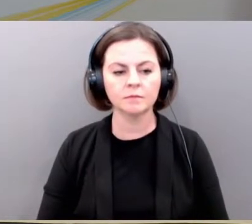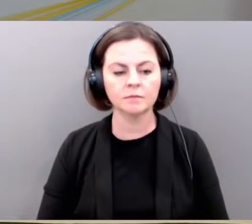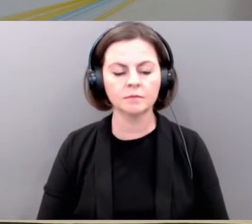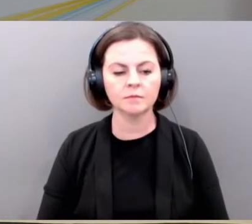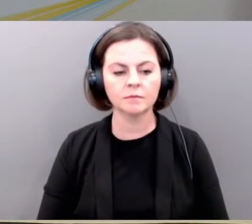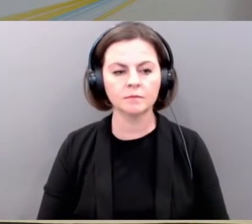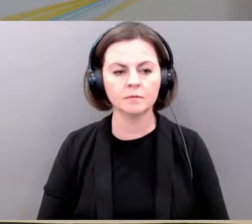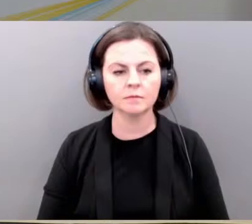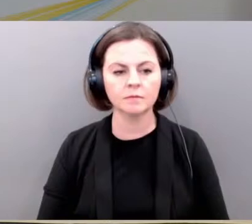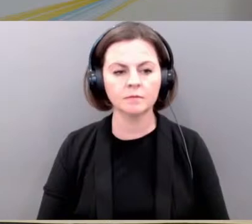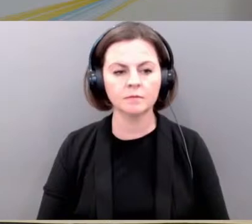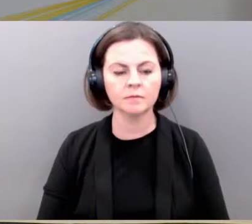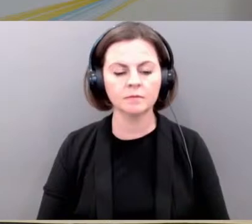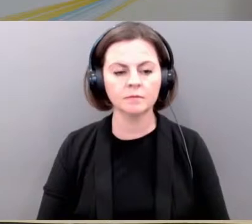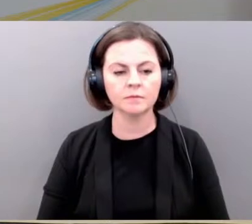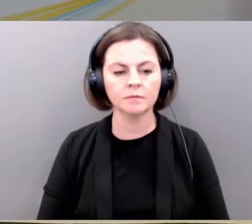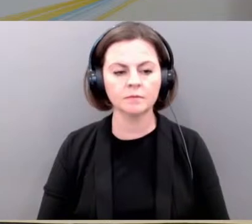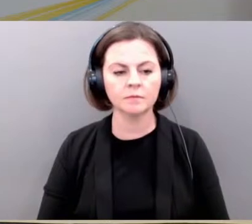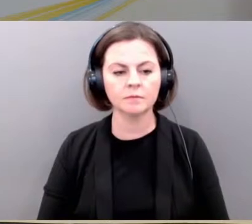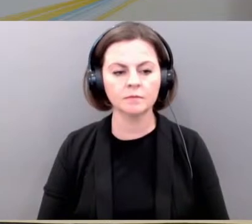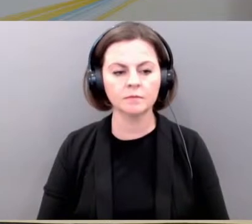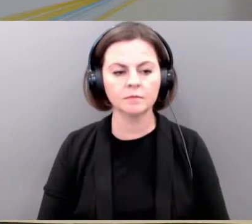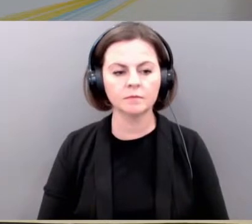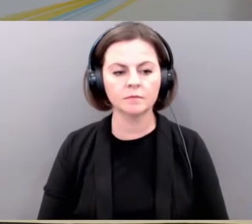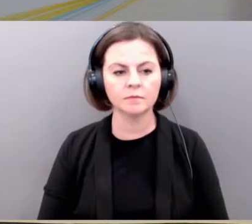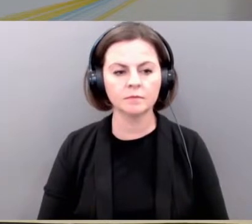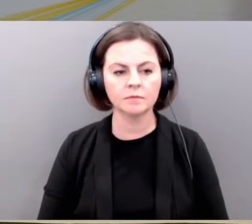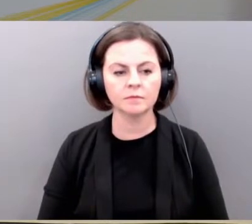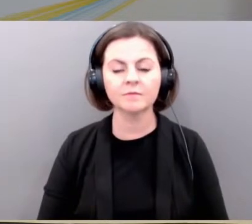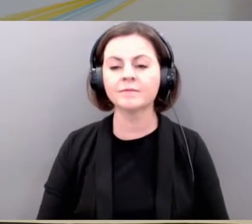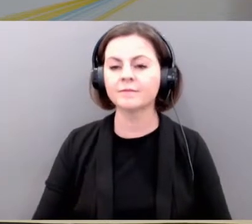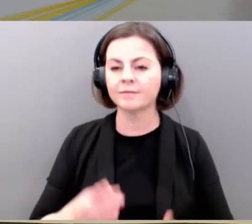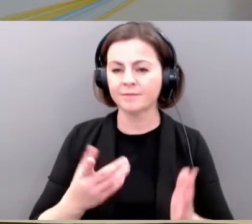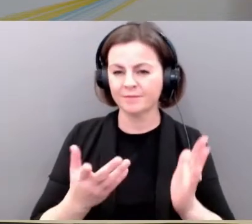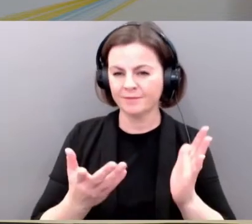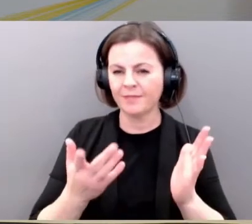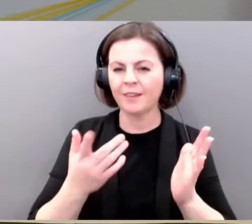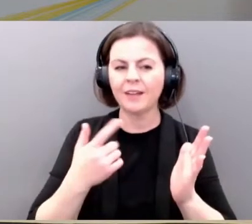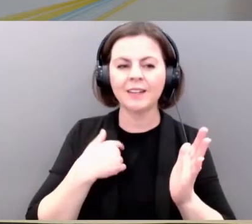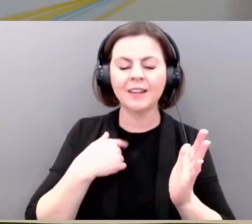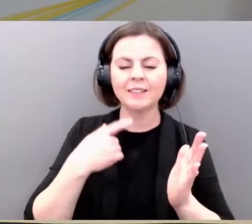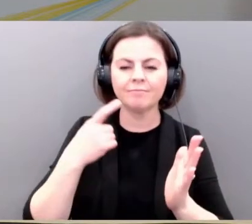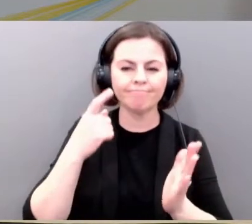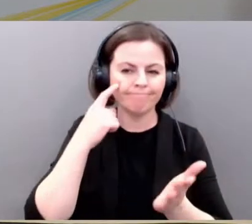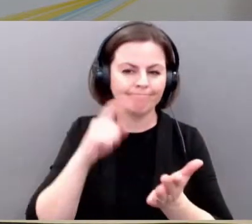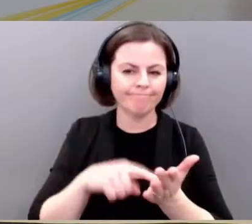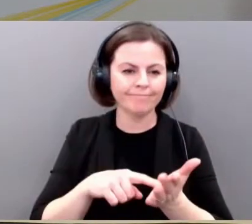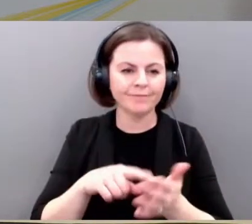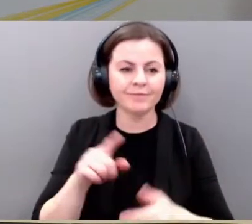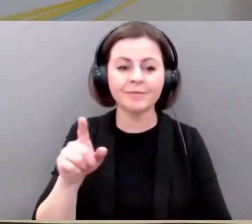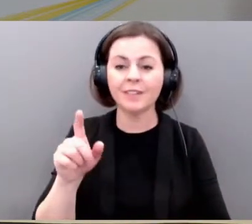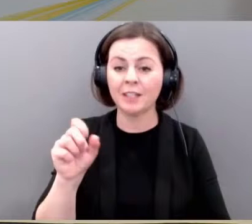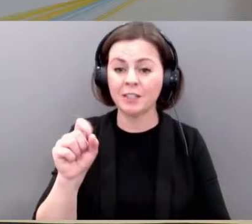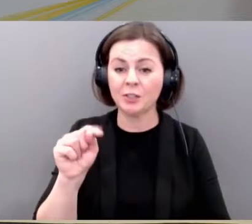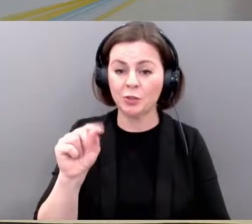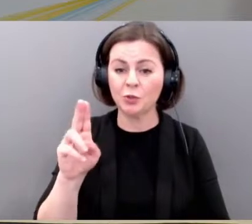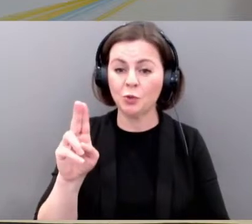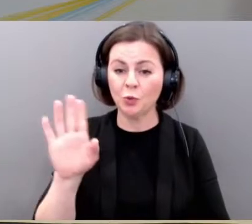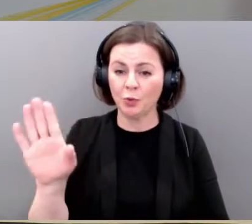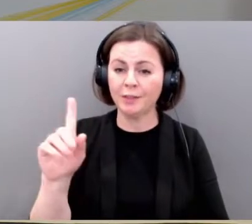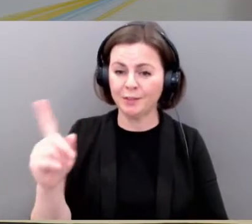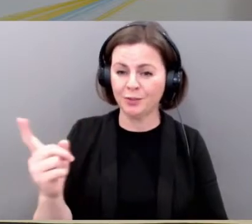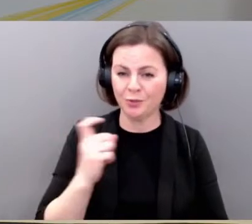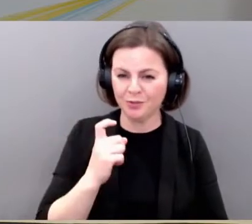Oui, je pense que c'est ça. And I may repeat that. I realize that I didn't answer part of Stu Neepy's question, which was the same